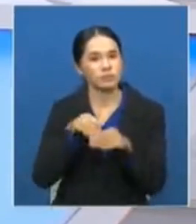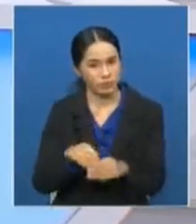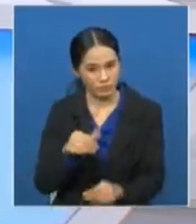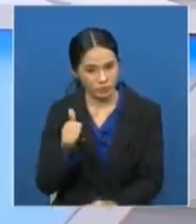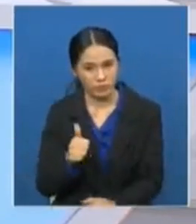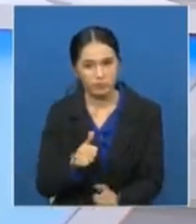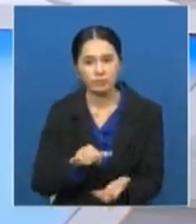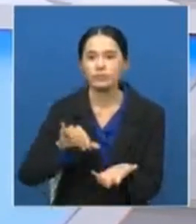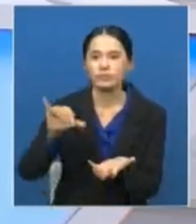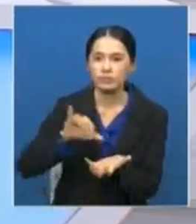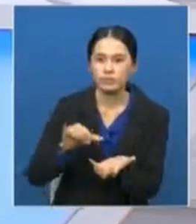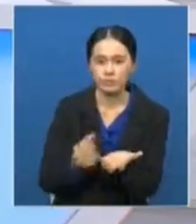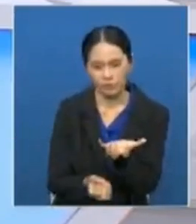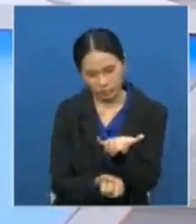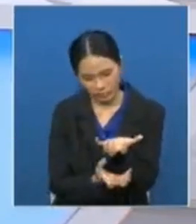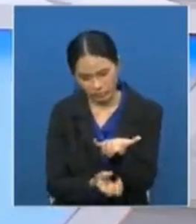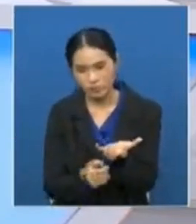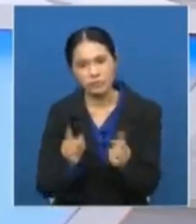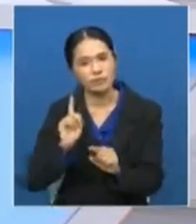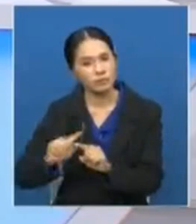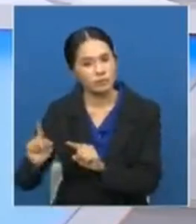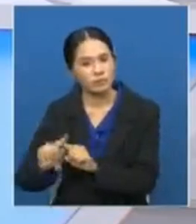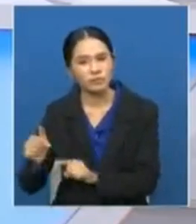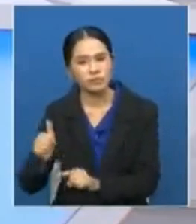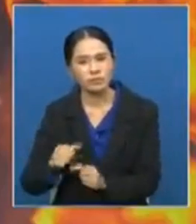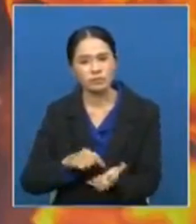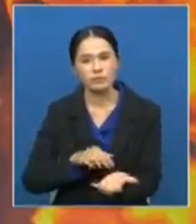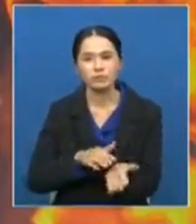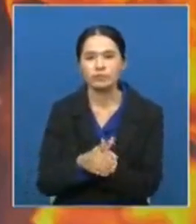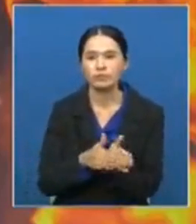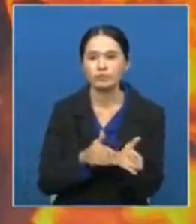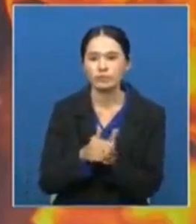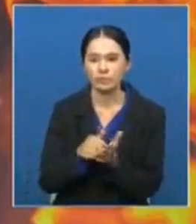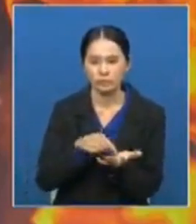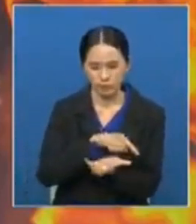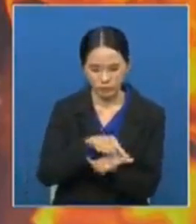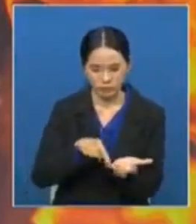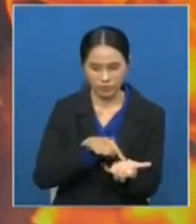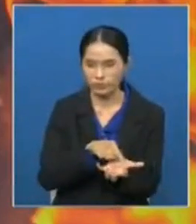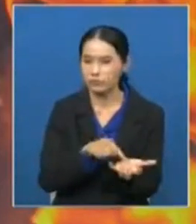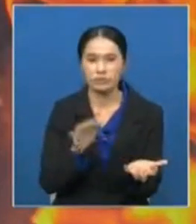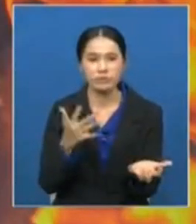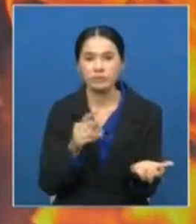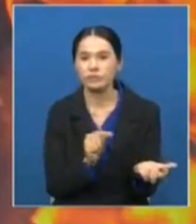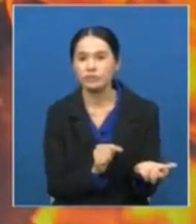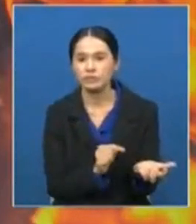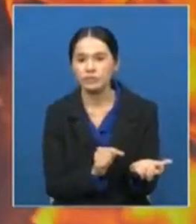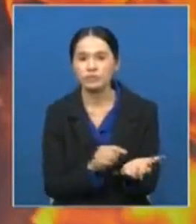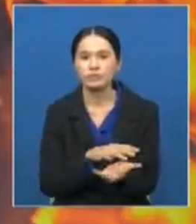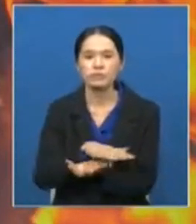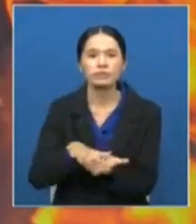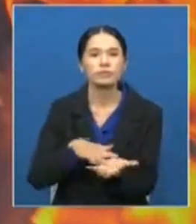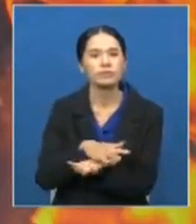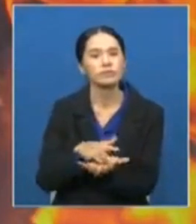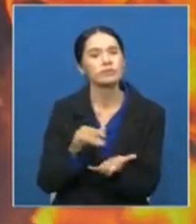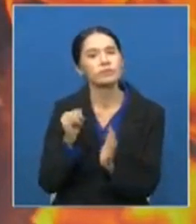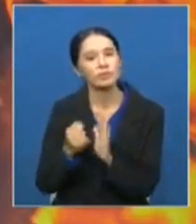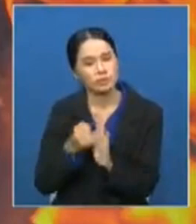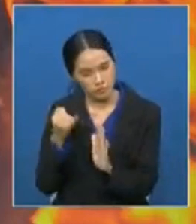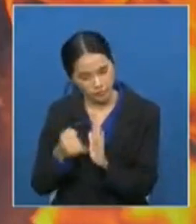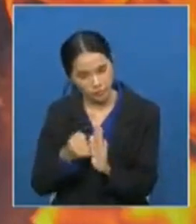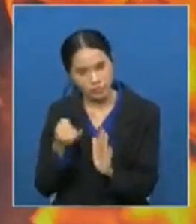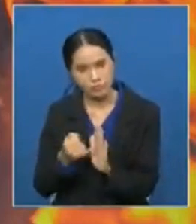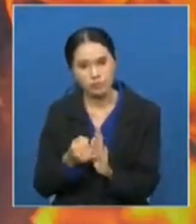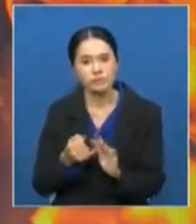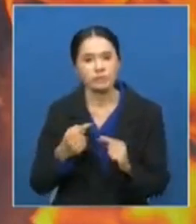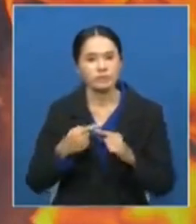จิ้มแกงใส่ทุกอย่างแล้วสีของอาหารอ่ะมันจะไม่ได้ติดภาชนะข้างในเวลาล้างมันก็จะทำความสะอาดง่ายหน่อย